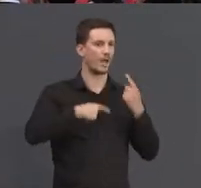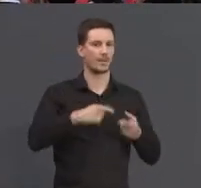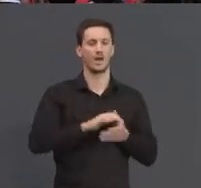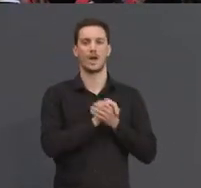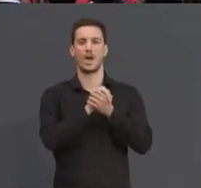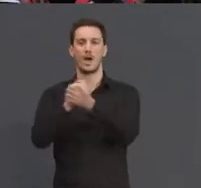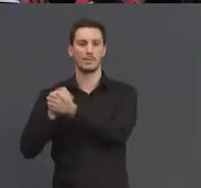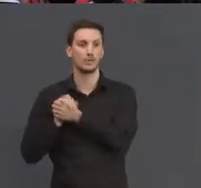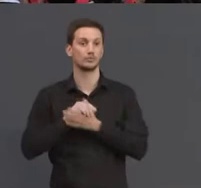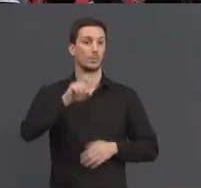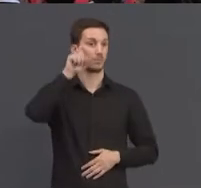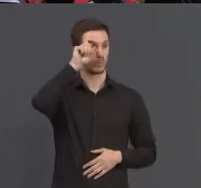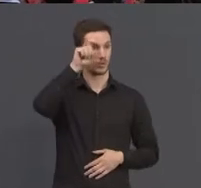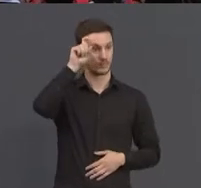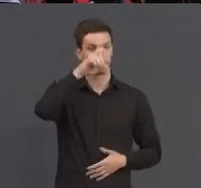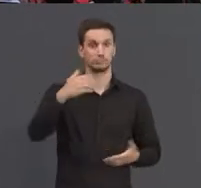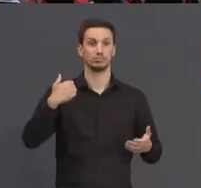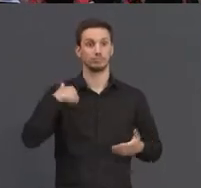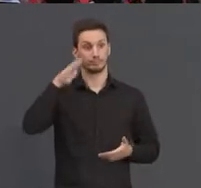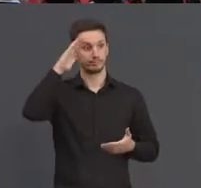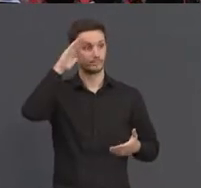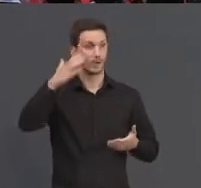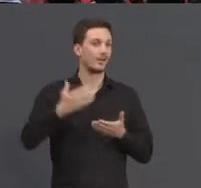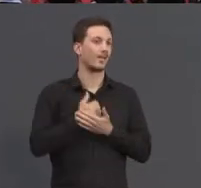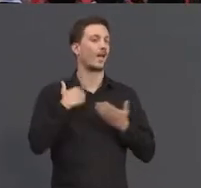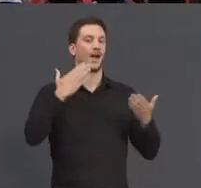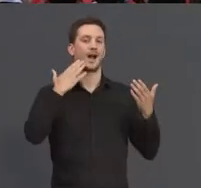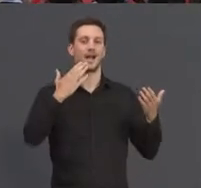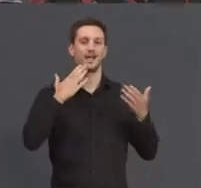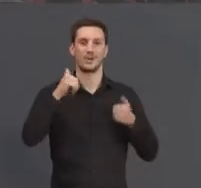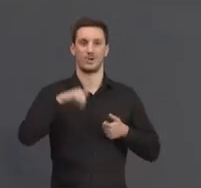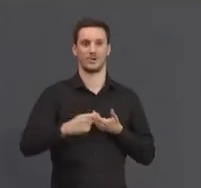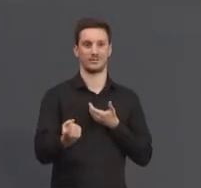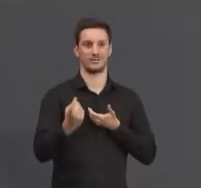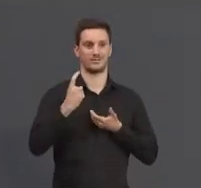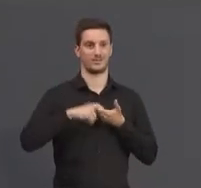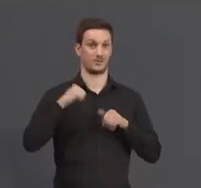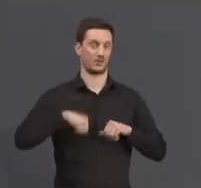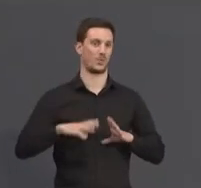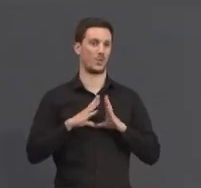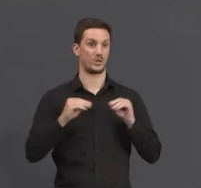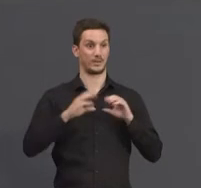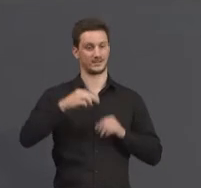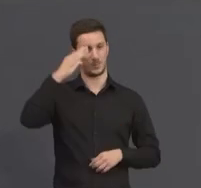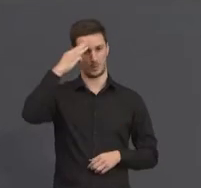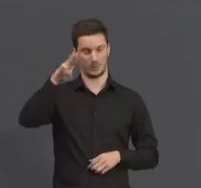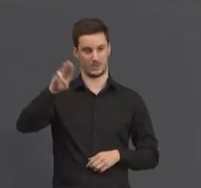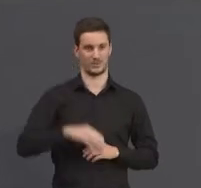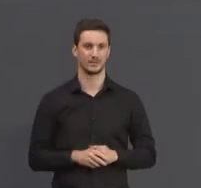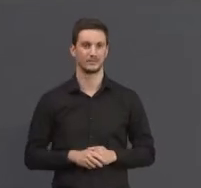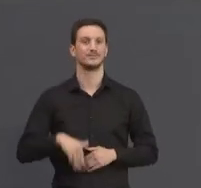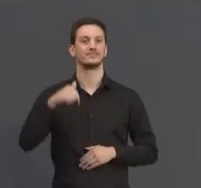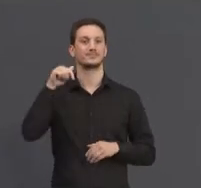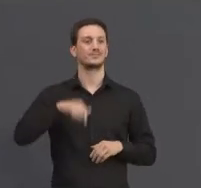amics, professors. Us saludem i agraïm la vostra presència a la Universitat Pompeu Fabra.